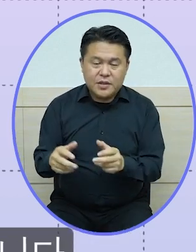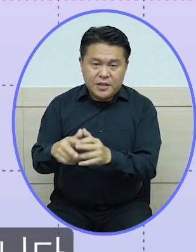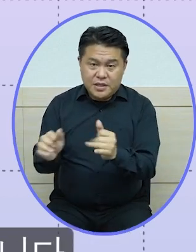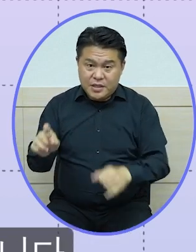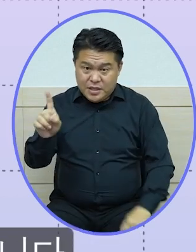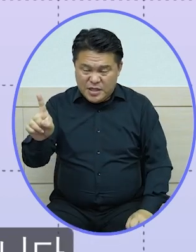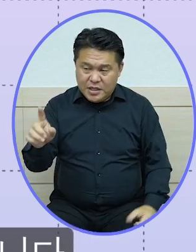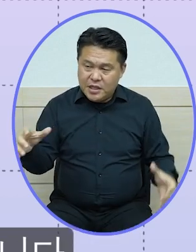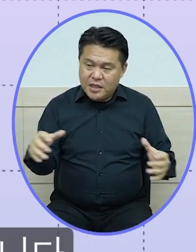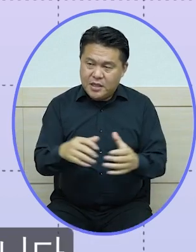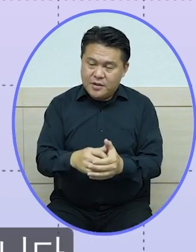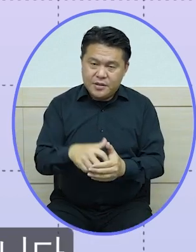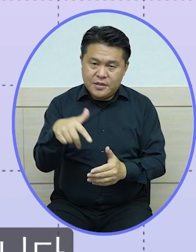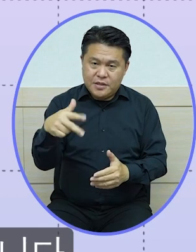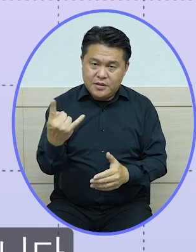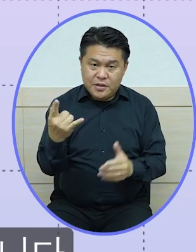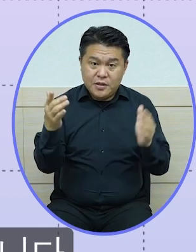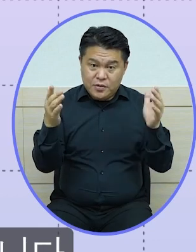1회로 총 7회에 걸쳐